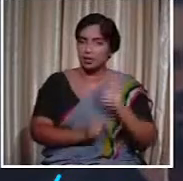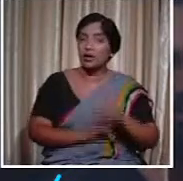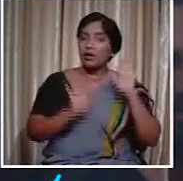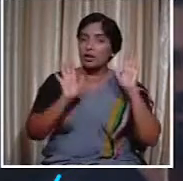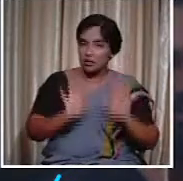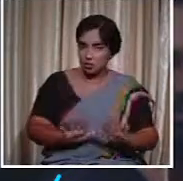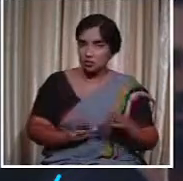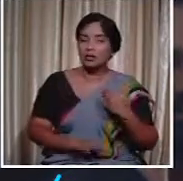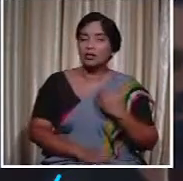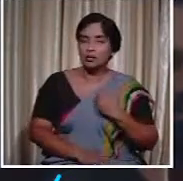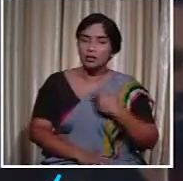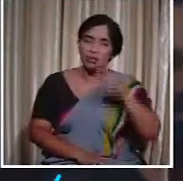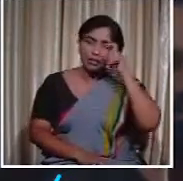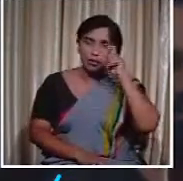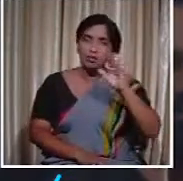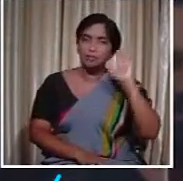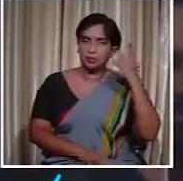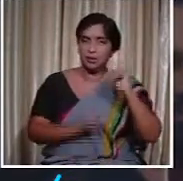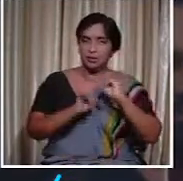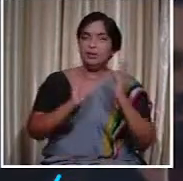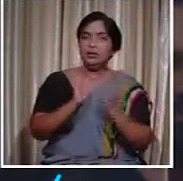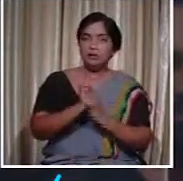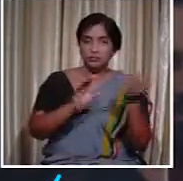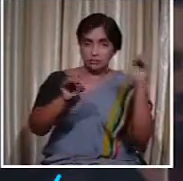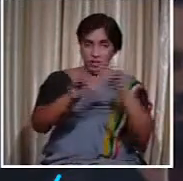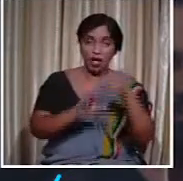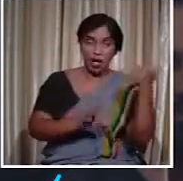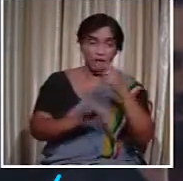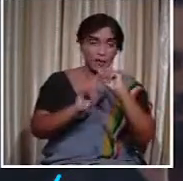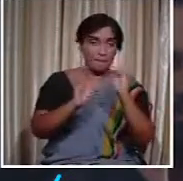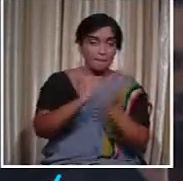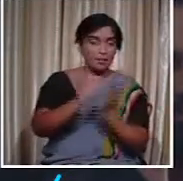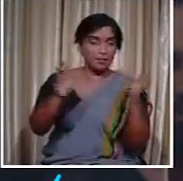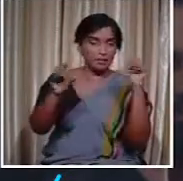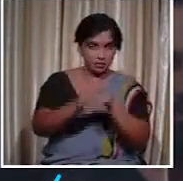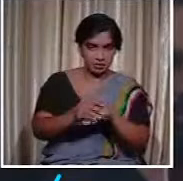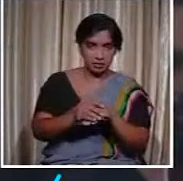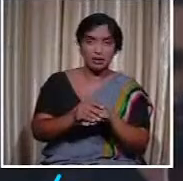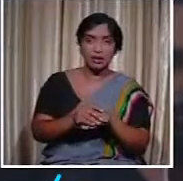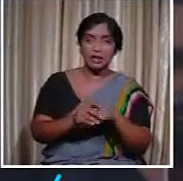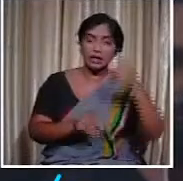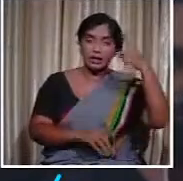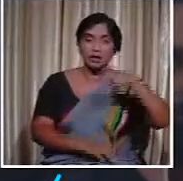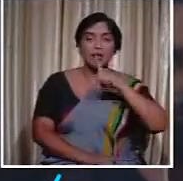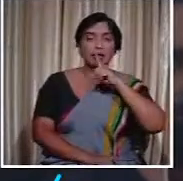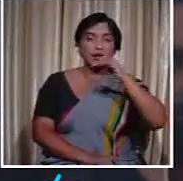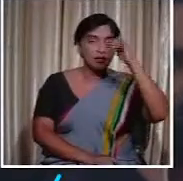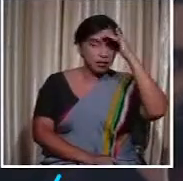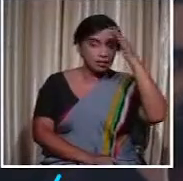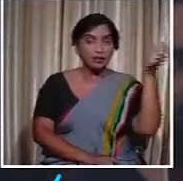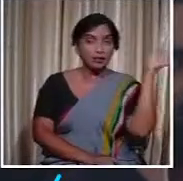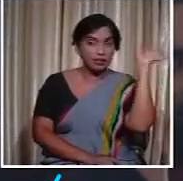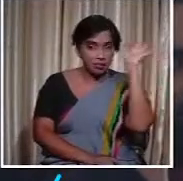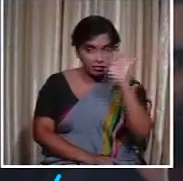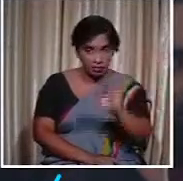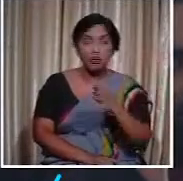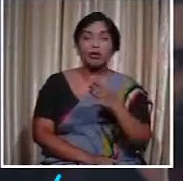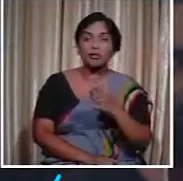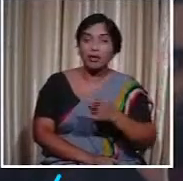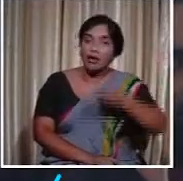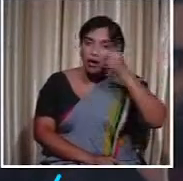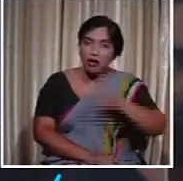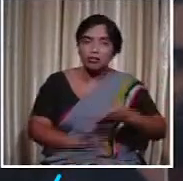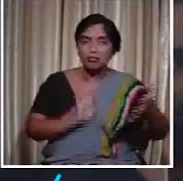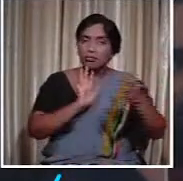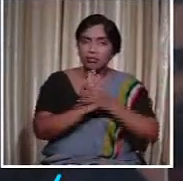නමුත් අපි බැලුවා විශේෂයෙන්ම අගමැතිතුමා පත් වුණ අලුත් අගමැතිතුමා පත් වුණායින් පස්සේ නියෝජ්‍ය කතානායකවරයා පත් කිරීමෙන්වත්